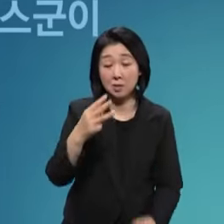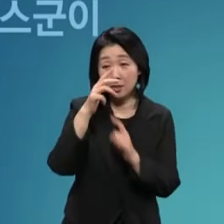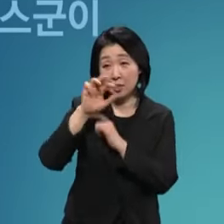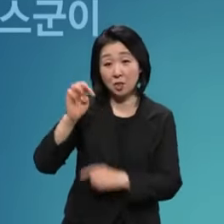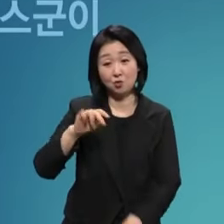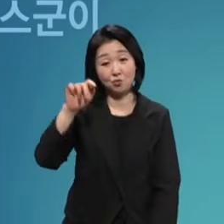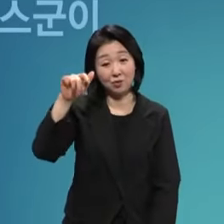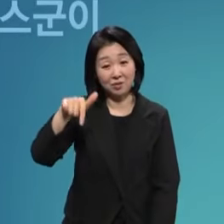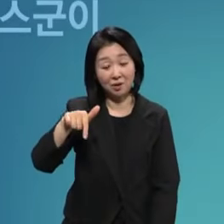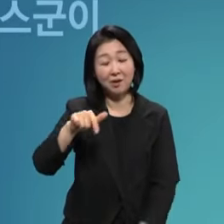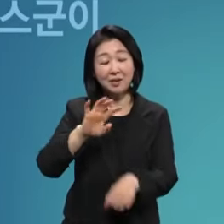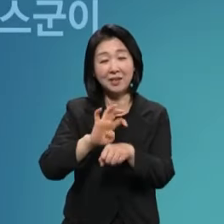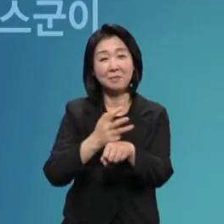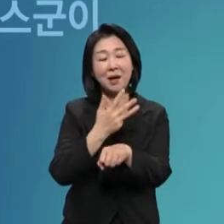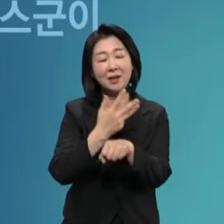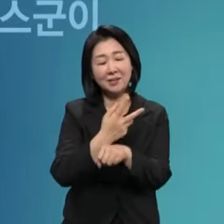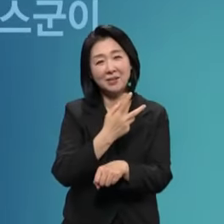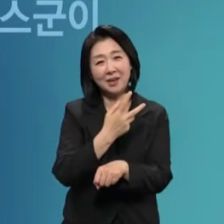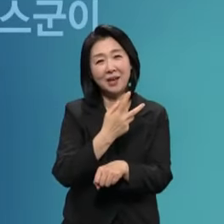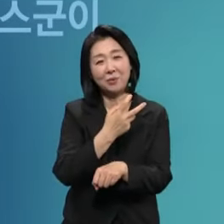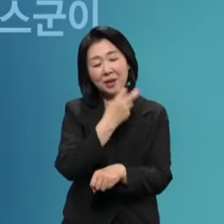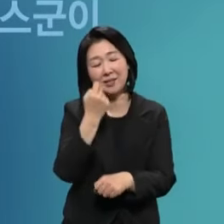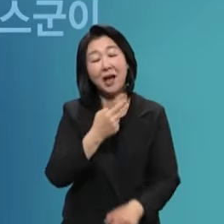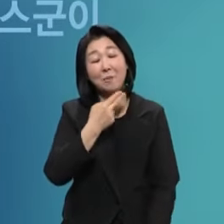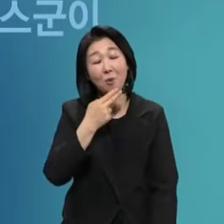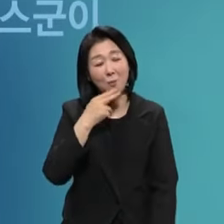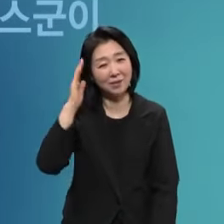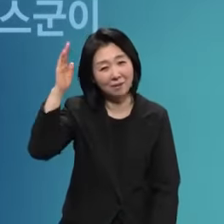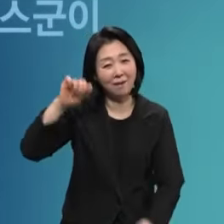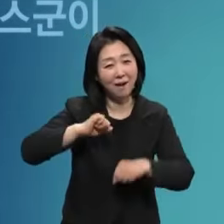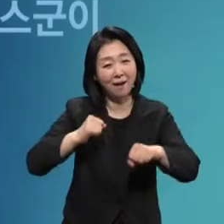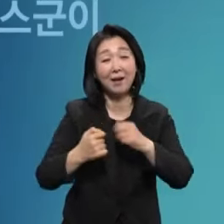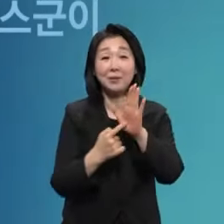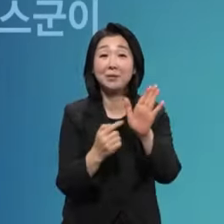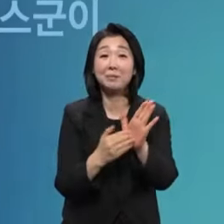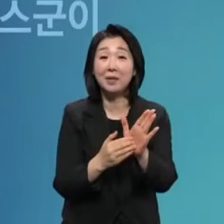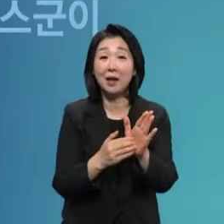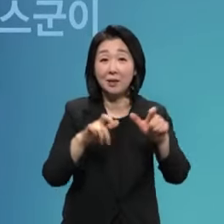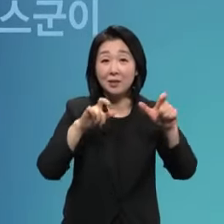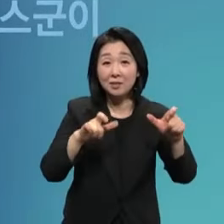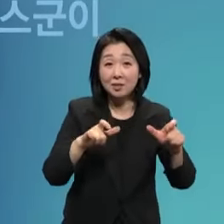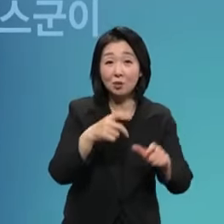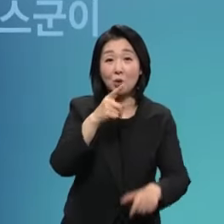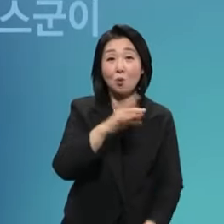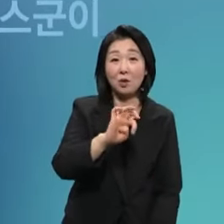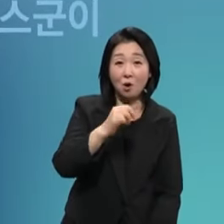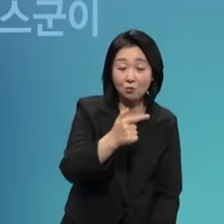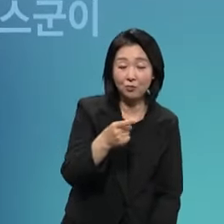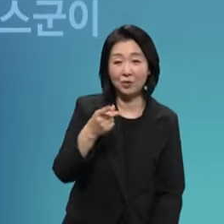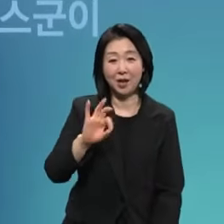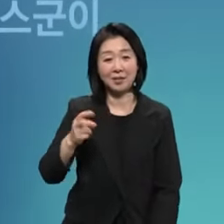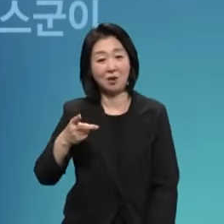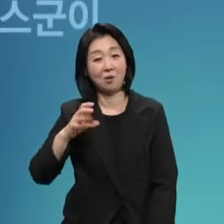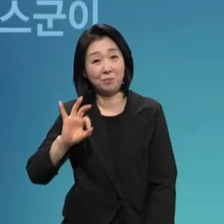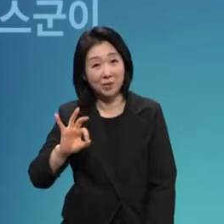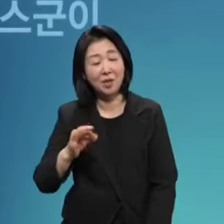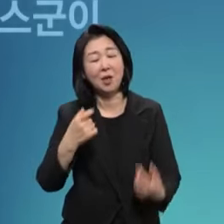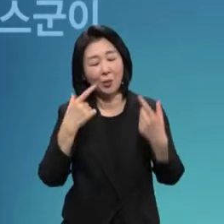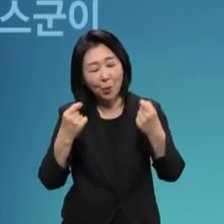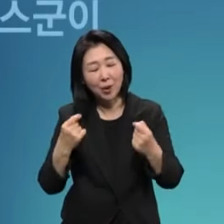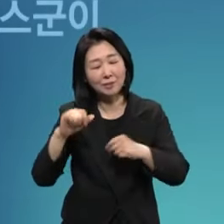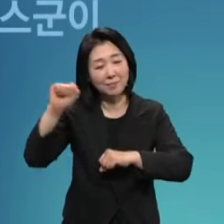후보가 48시간 무방 유세를 선언했다는 뉴스 전해드렸죠. 지역구의 공영훈, 한정민 후보도 무박 유세를